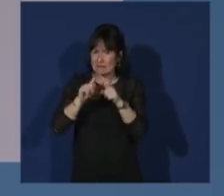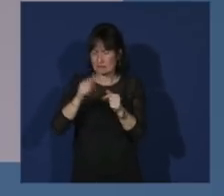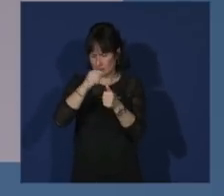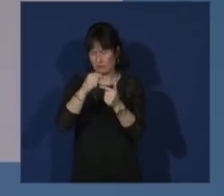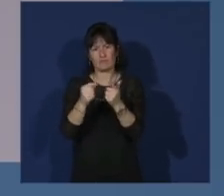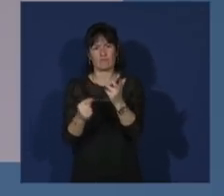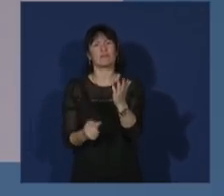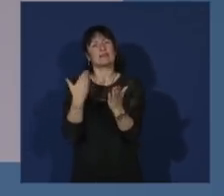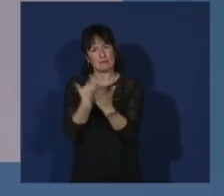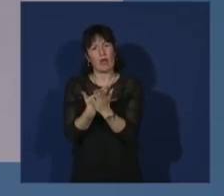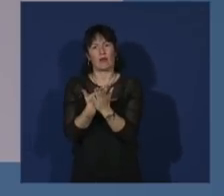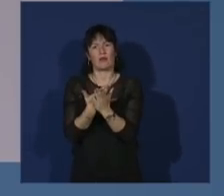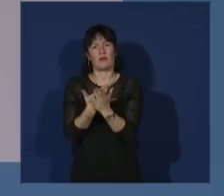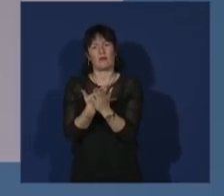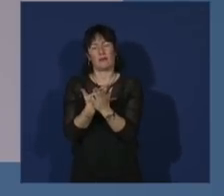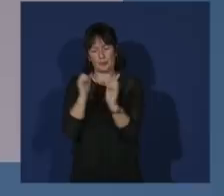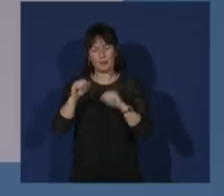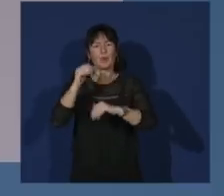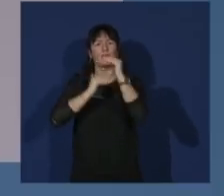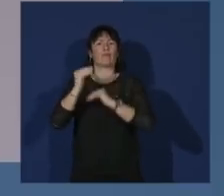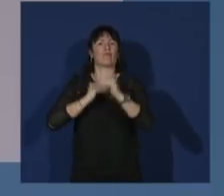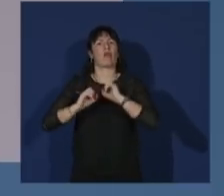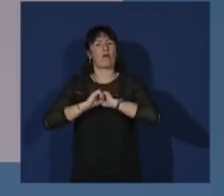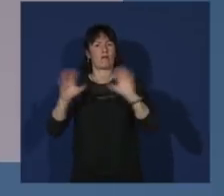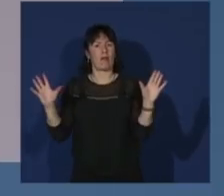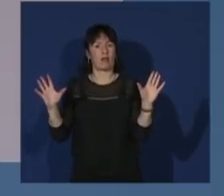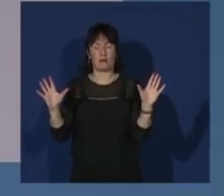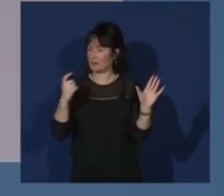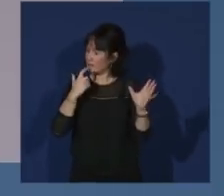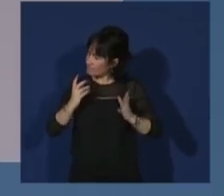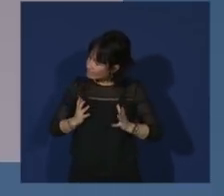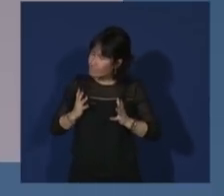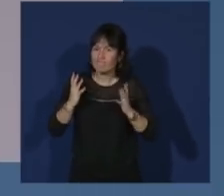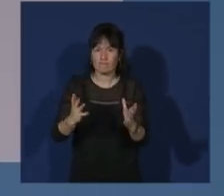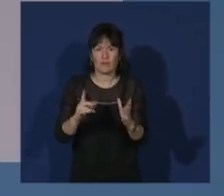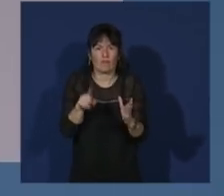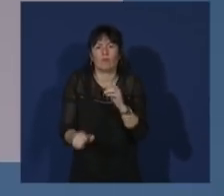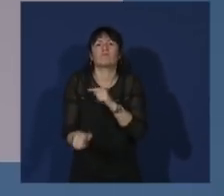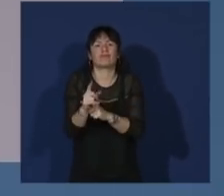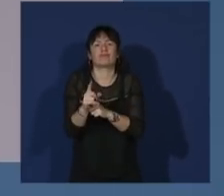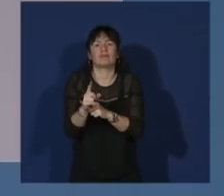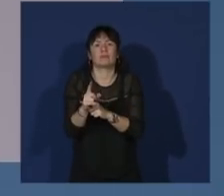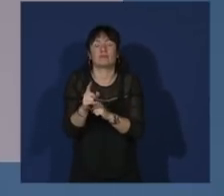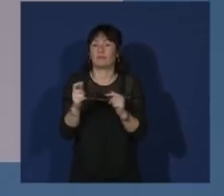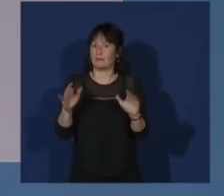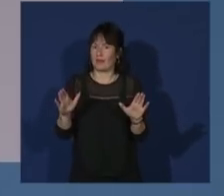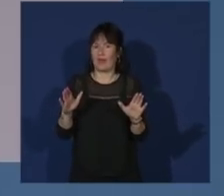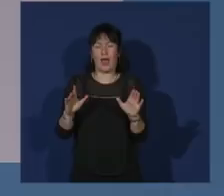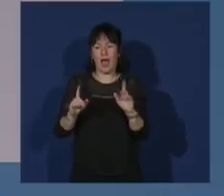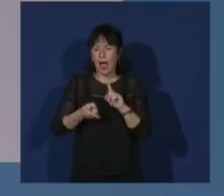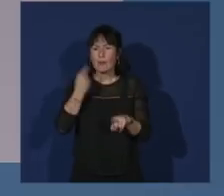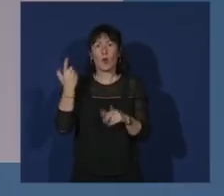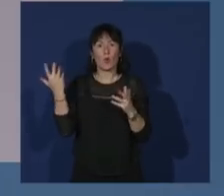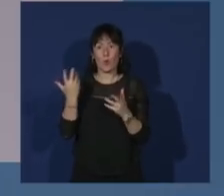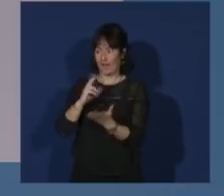devrons construire ce plan. Oui, les moyens que nous y mettrons devront être inédits, mais nous devrons partir du réel. Et